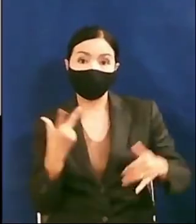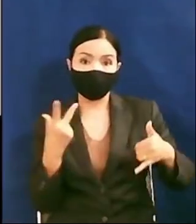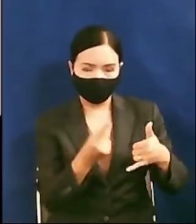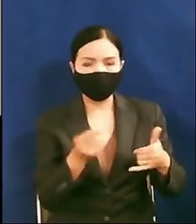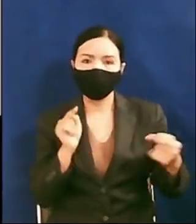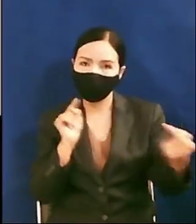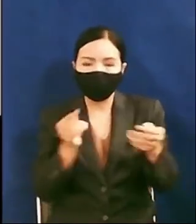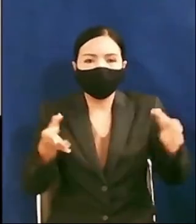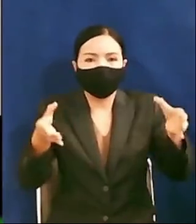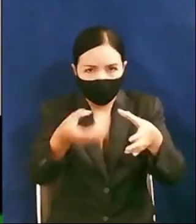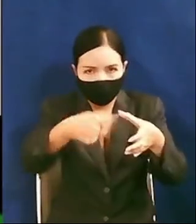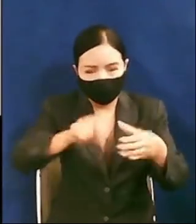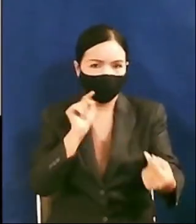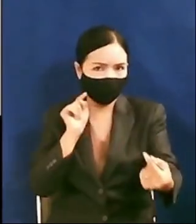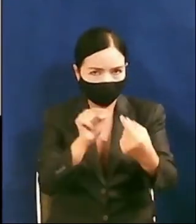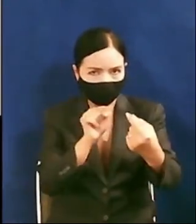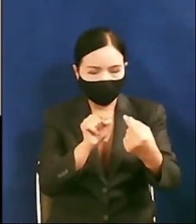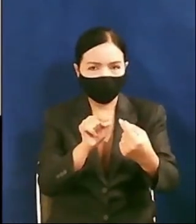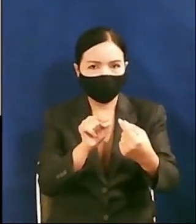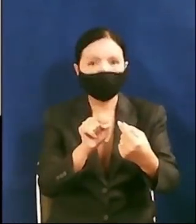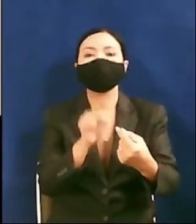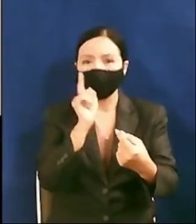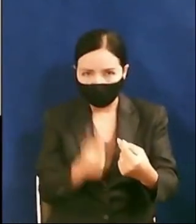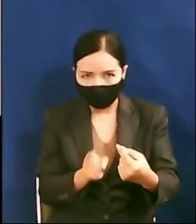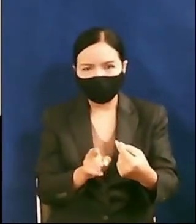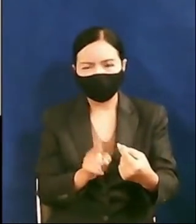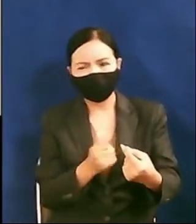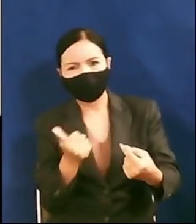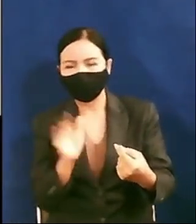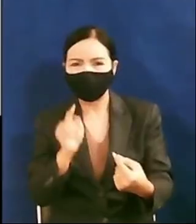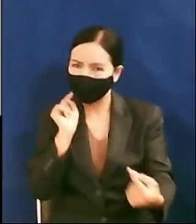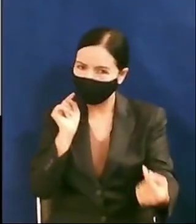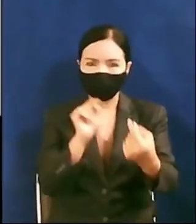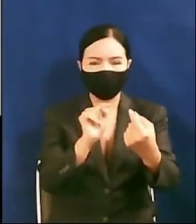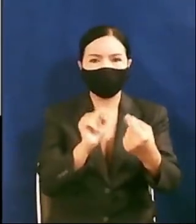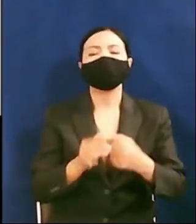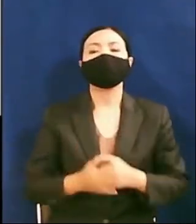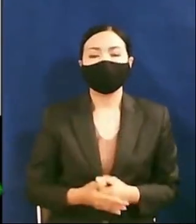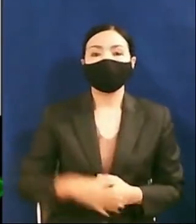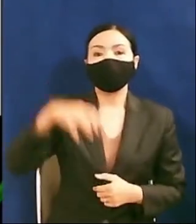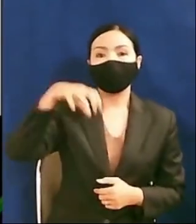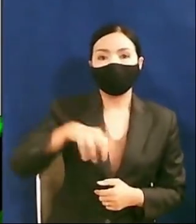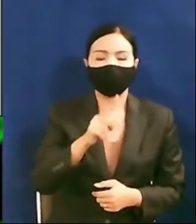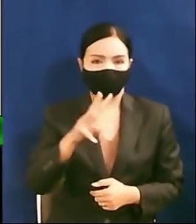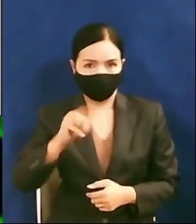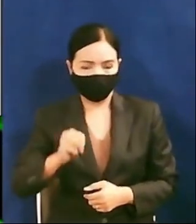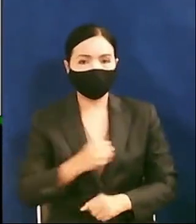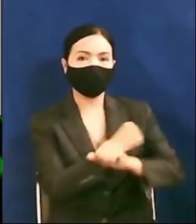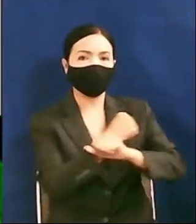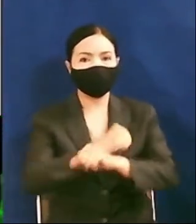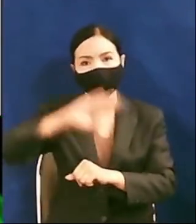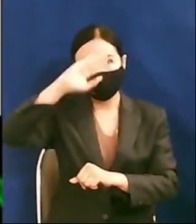กลุ่มเป้าหมายอย่างถูกต้องแล้วก็ได้วัตถุประสงค์อย่างแท้จริงนะครับผมซึ่งทั้งนี้เนี่ยทางกรมควบคุมโรคนะครับก็มีหนังสือแ